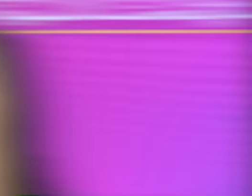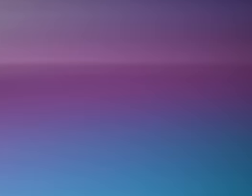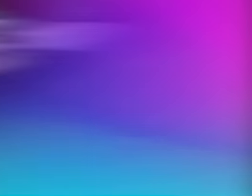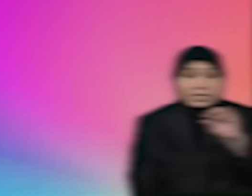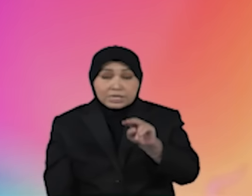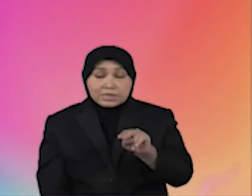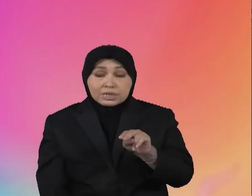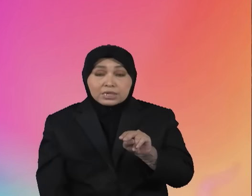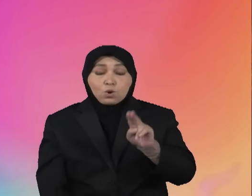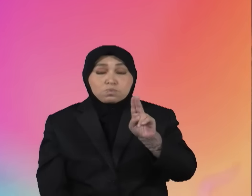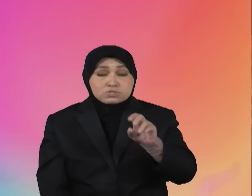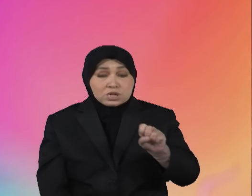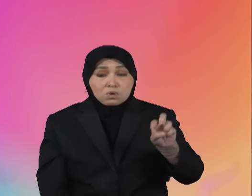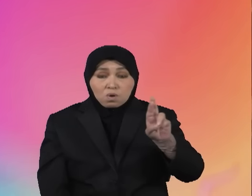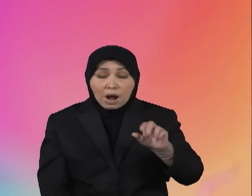إِثْمًا